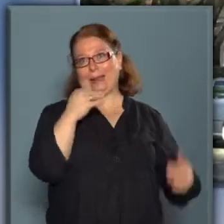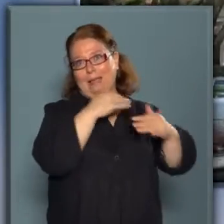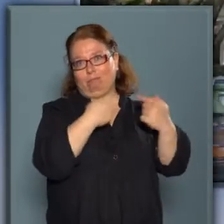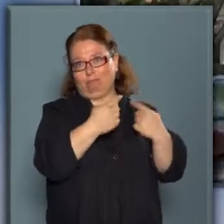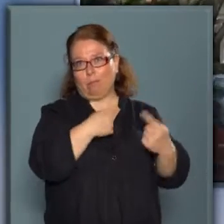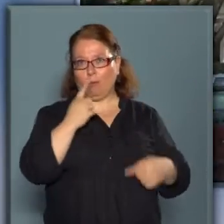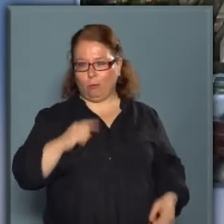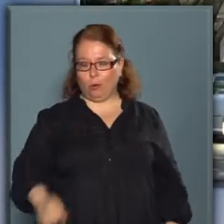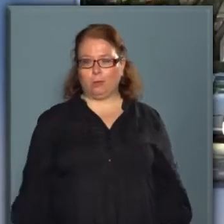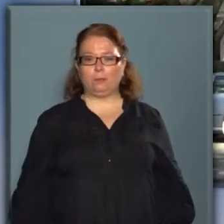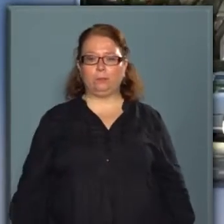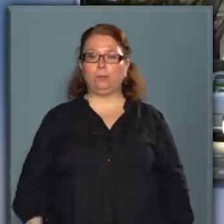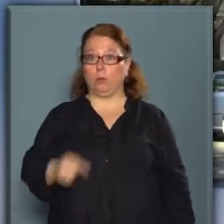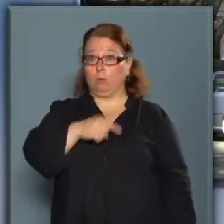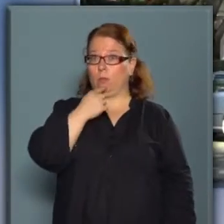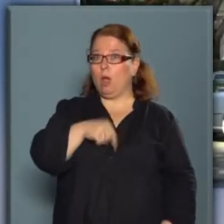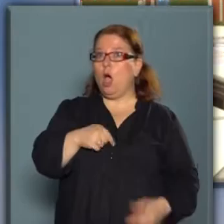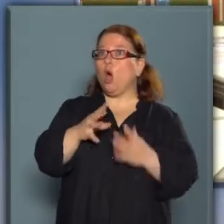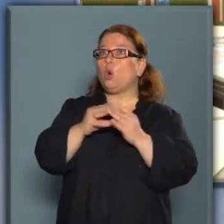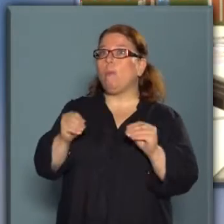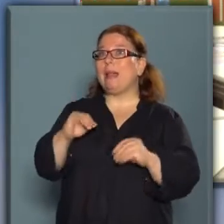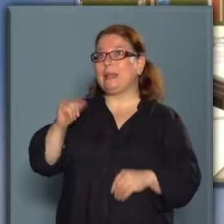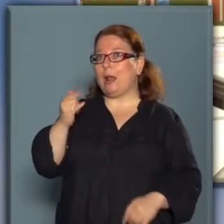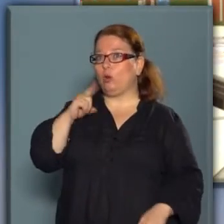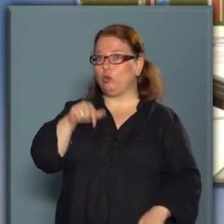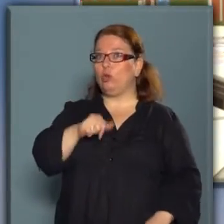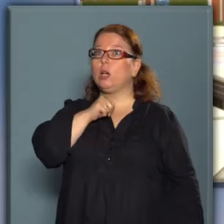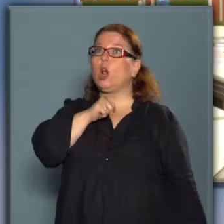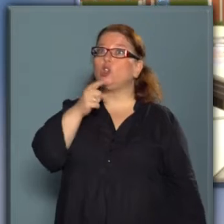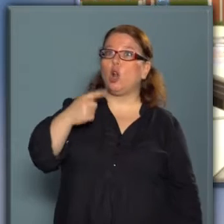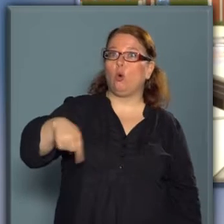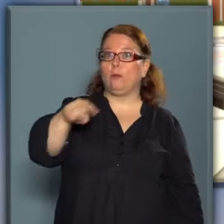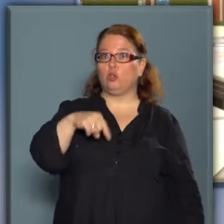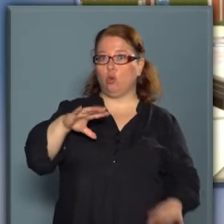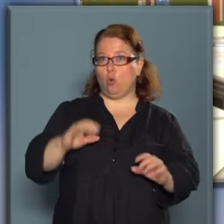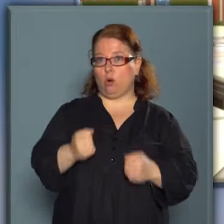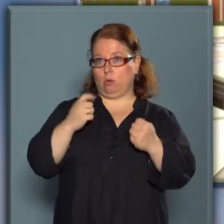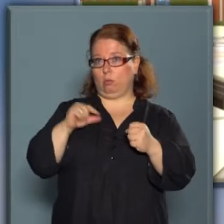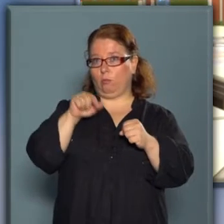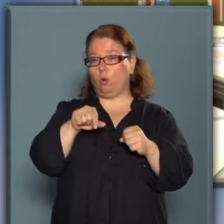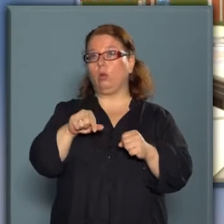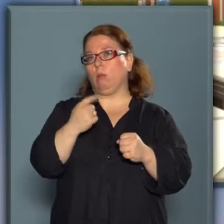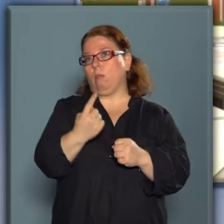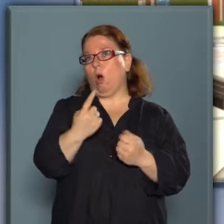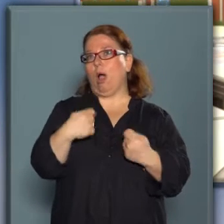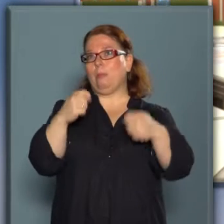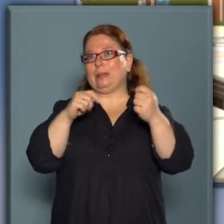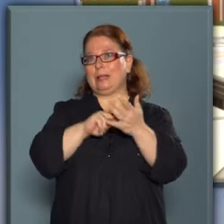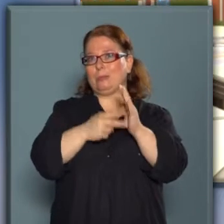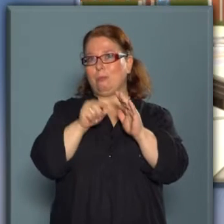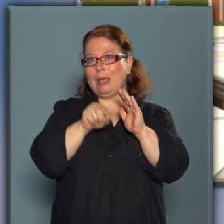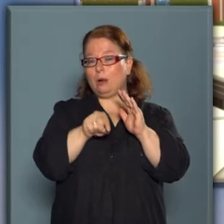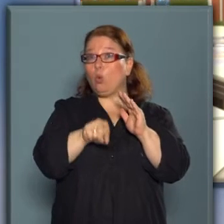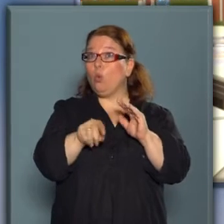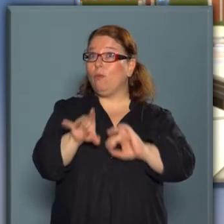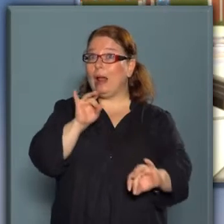beszélgettünk. Román János volt a Grassalkovics körnek a megalapítója, ő építészmérnök volt, és azért